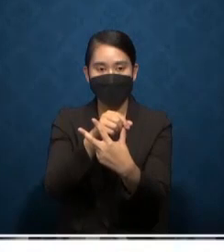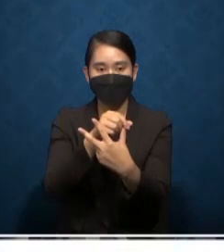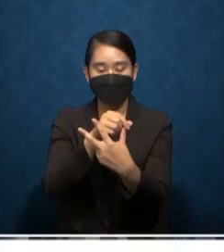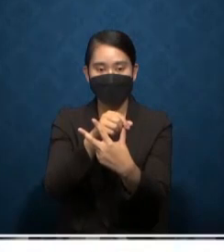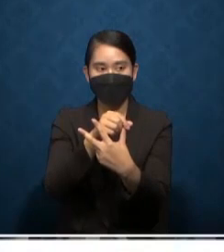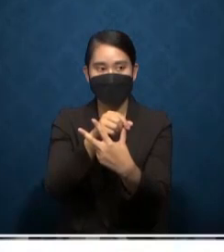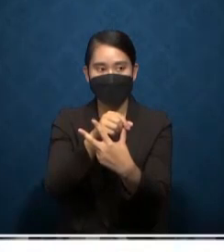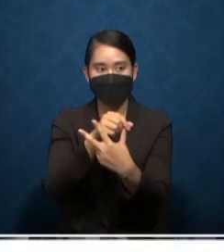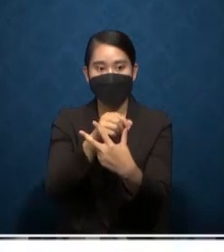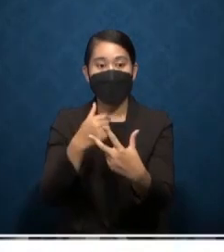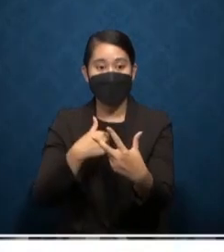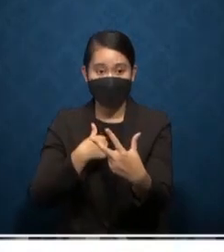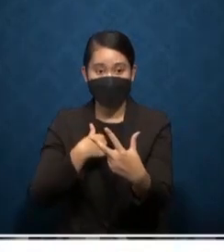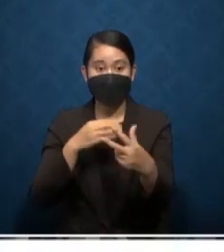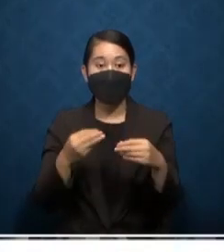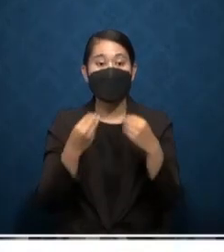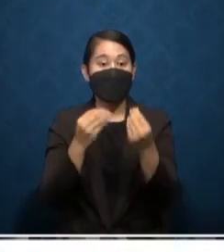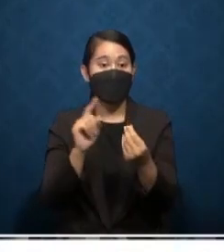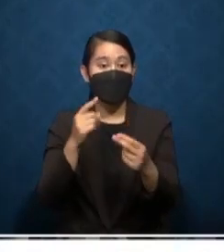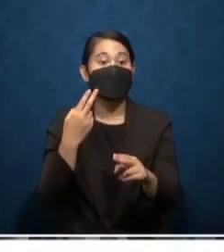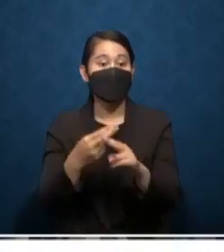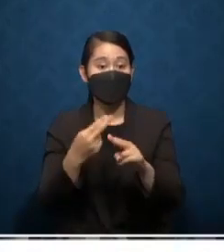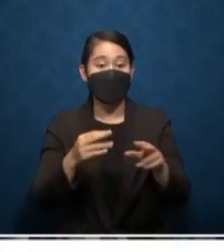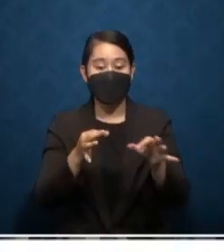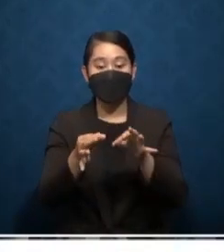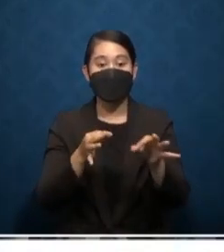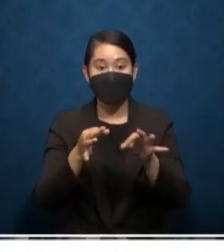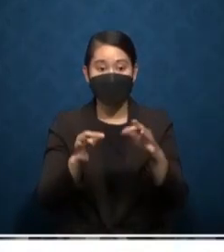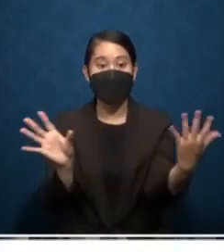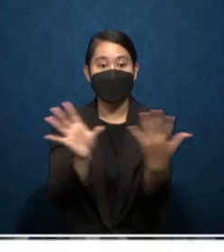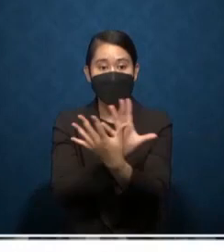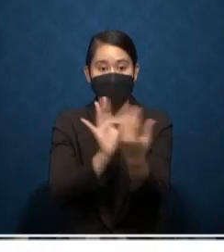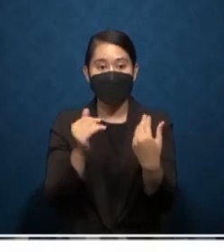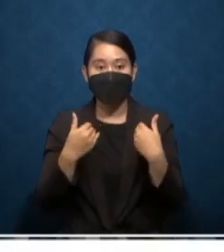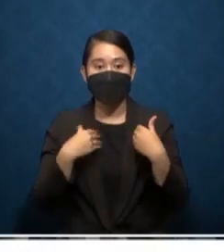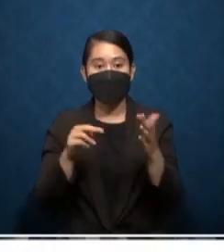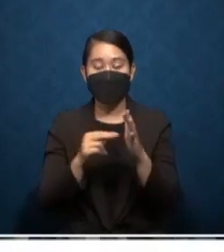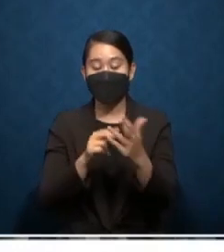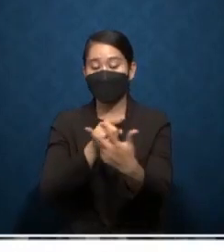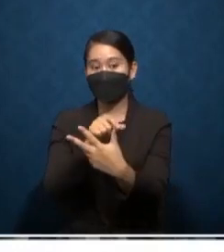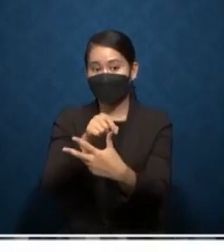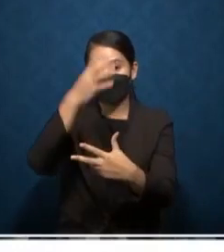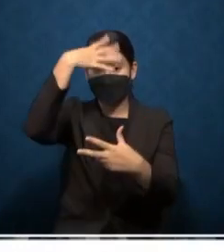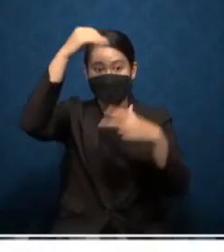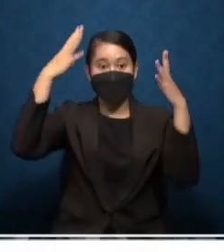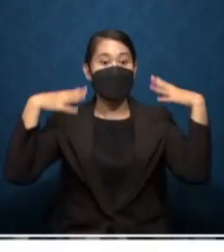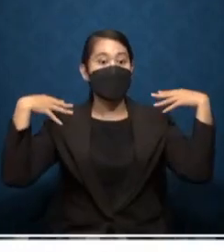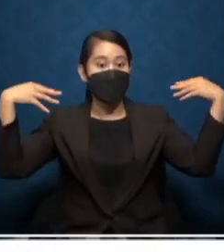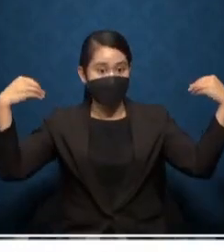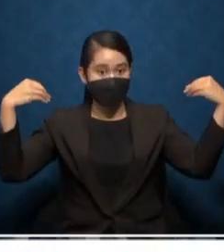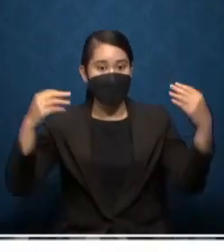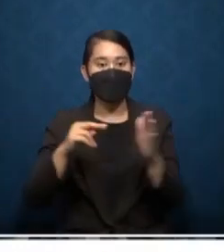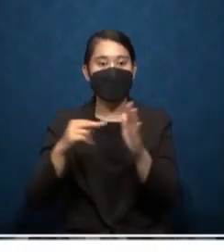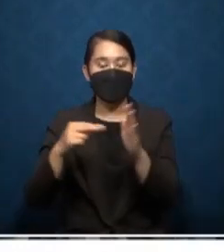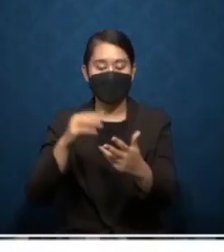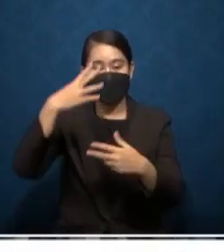ผมตั้งสุมยะนามให้เขาโดยการอธิบ main surface่าเขาเป็พวก เทวดาเทวดาตกสวร